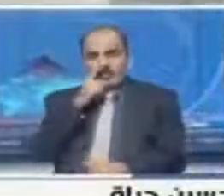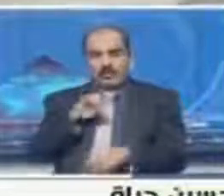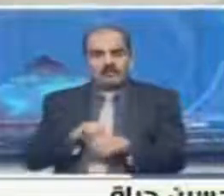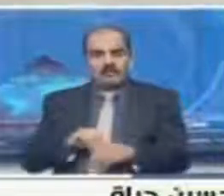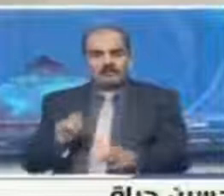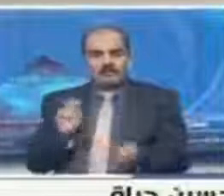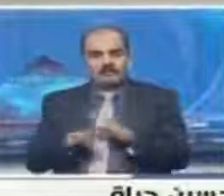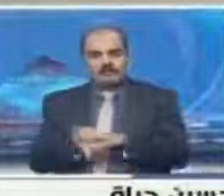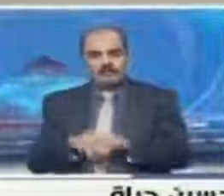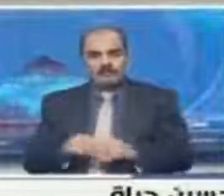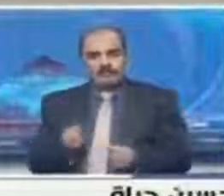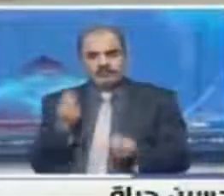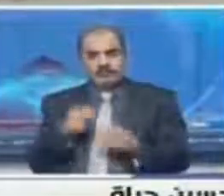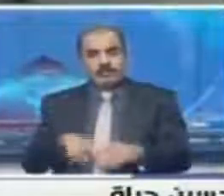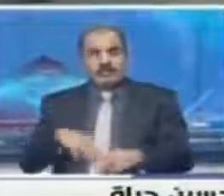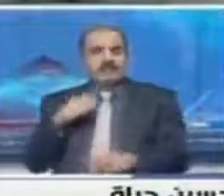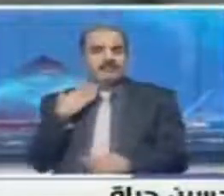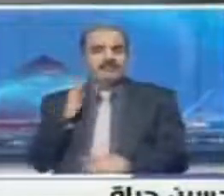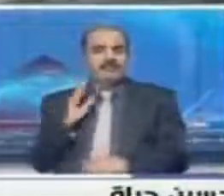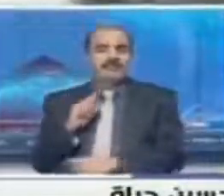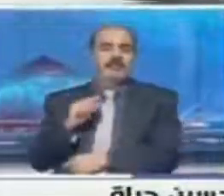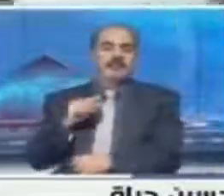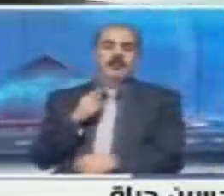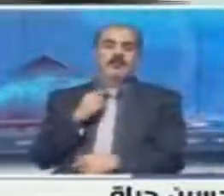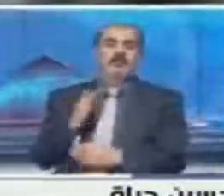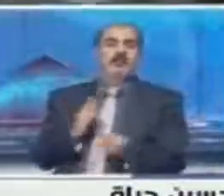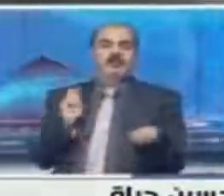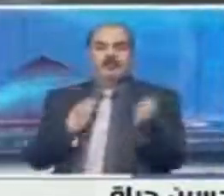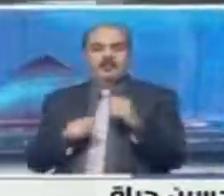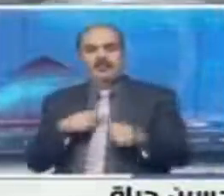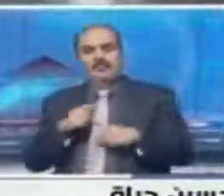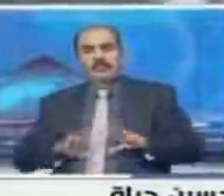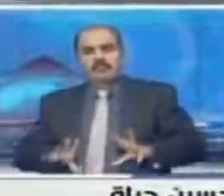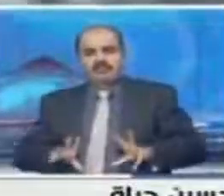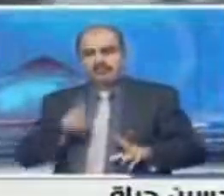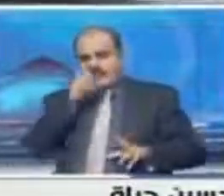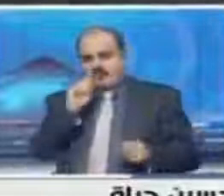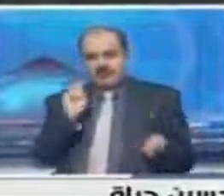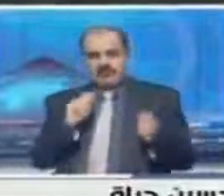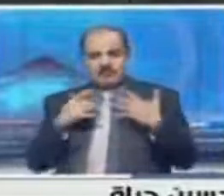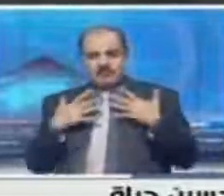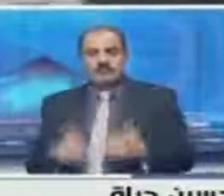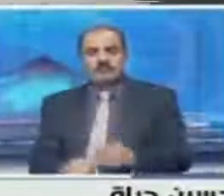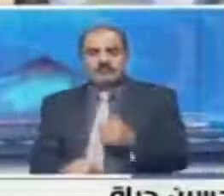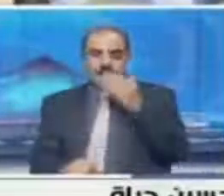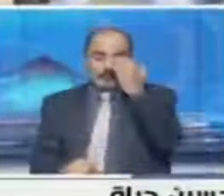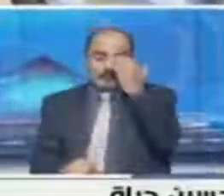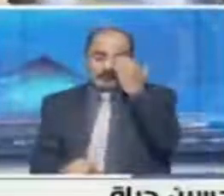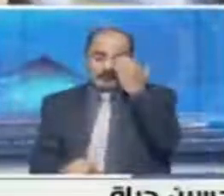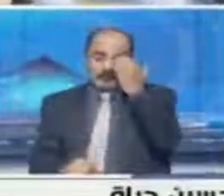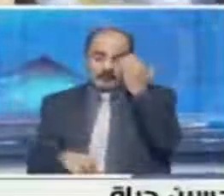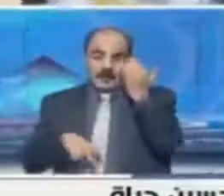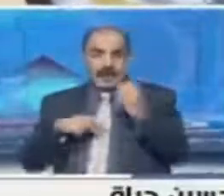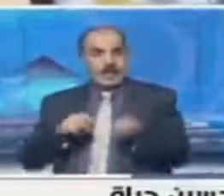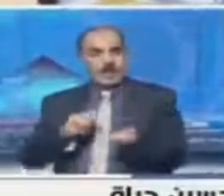مشروعات المبادرة الرئاسية حياة كريمة التي أطلقها الرئيس عبد الفتاح السيسي لتطوير واجهة الريف المصري وتغيير نمط الحياة